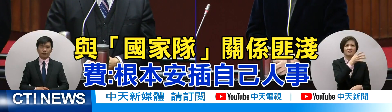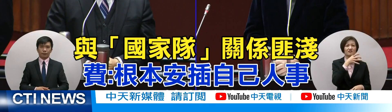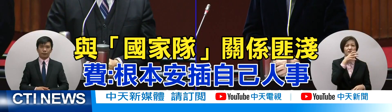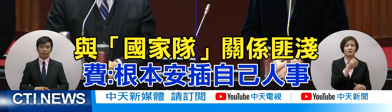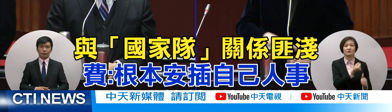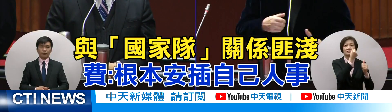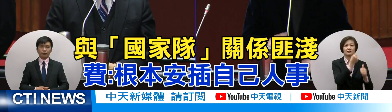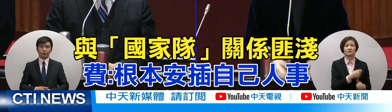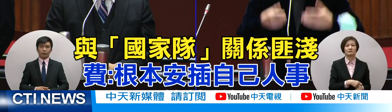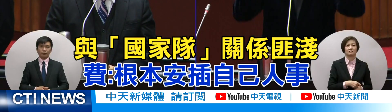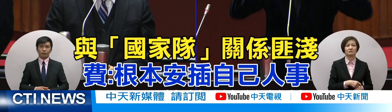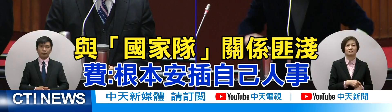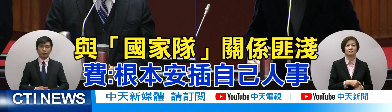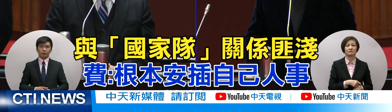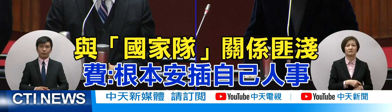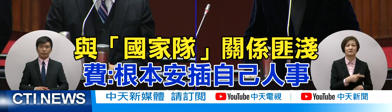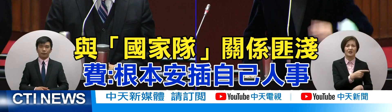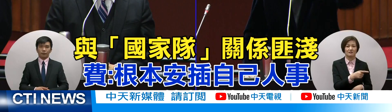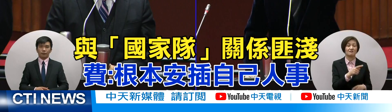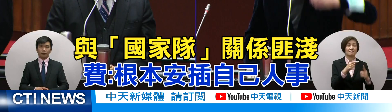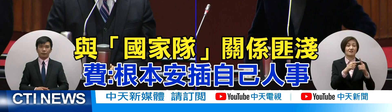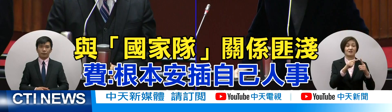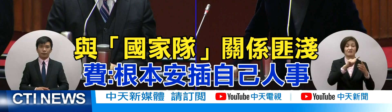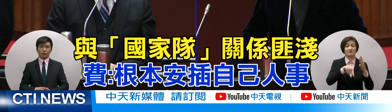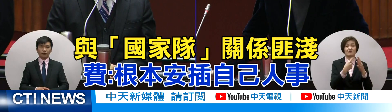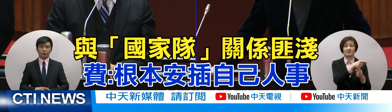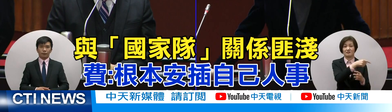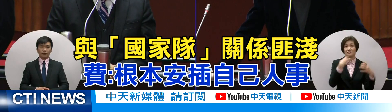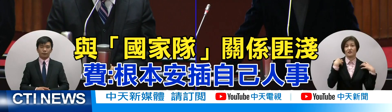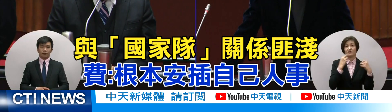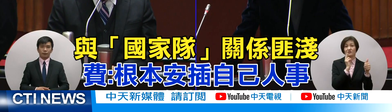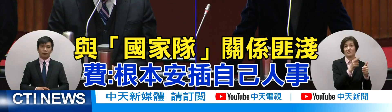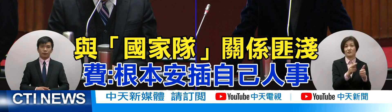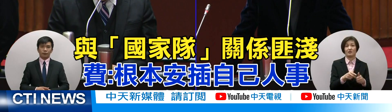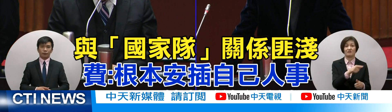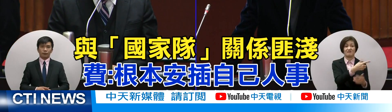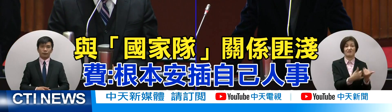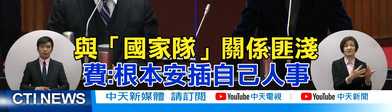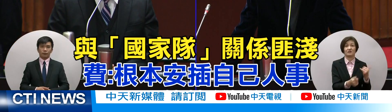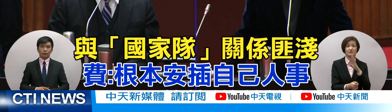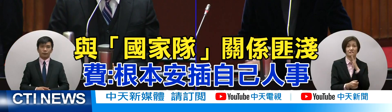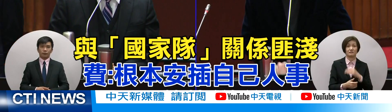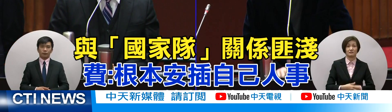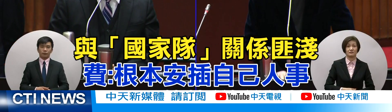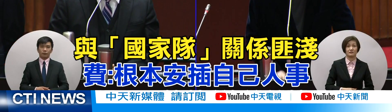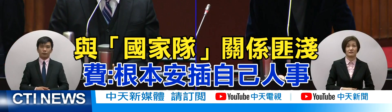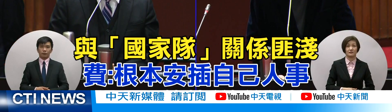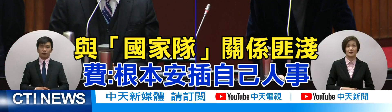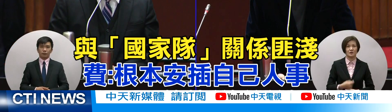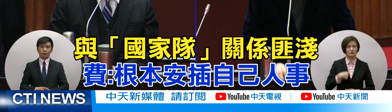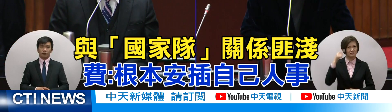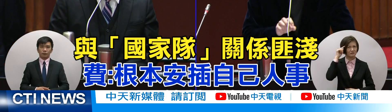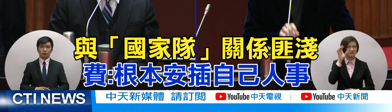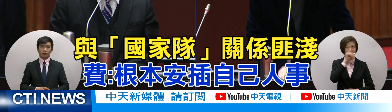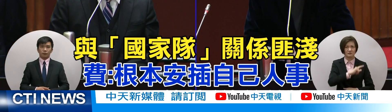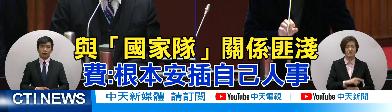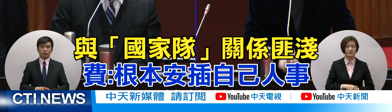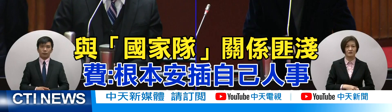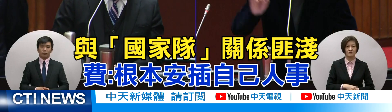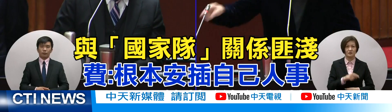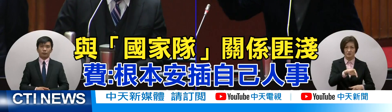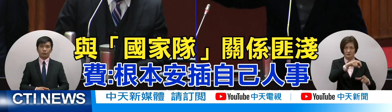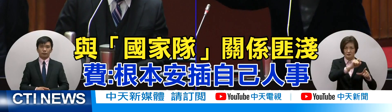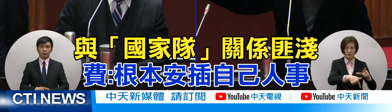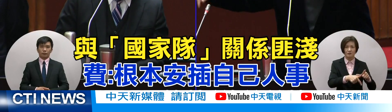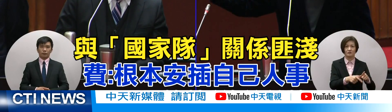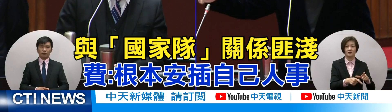立法院来，这个人事又是你派的，又是你的学生，我真的觉得很奇怪，这个单位为